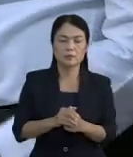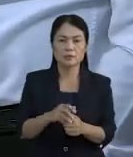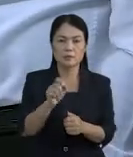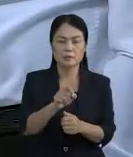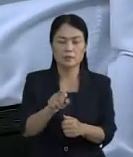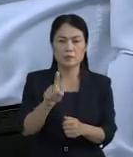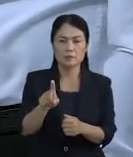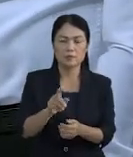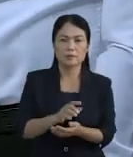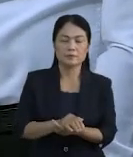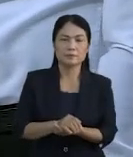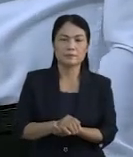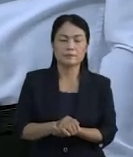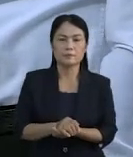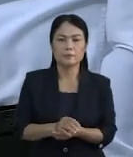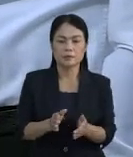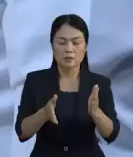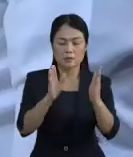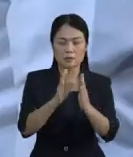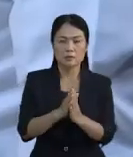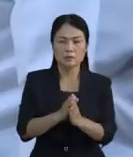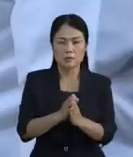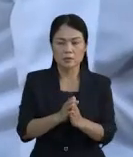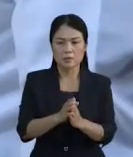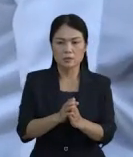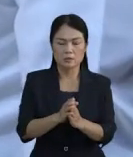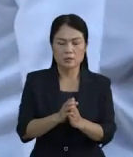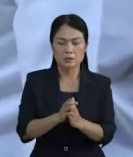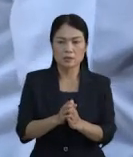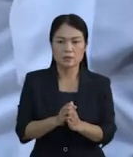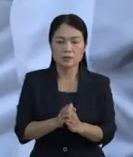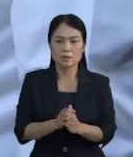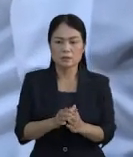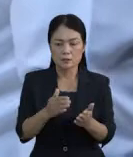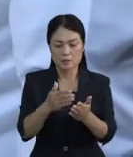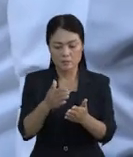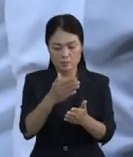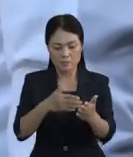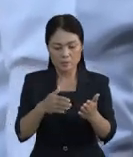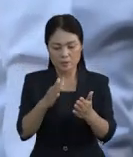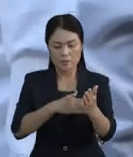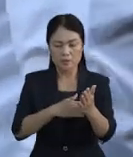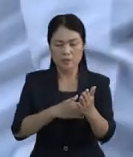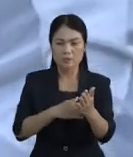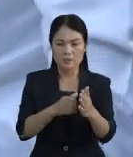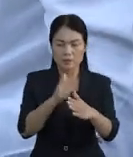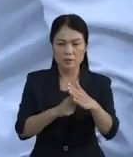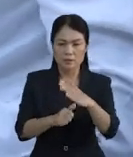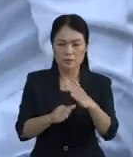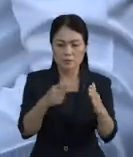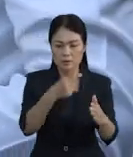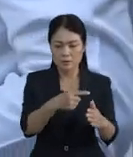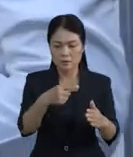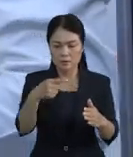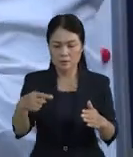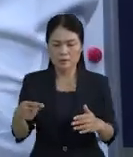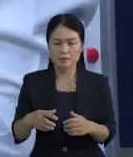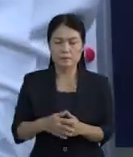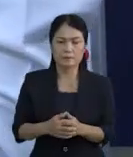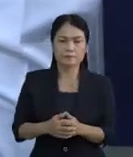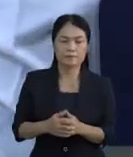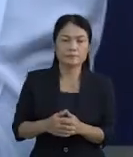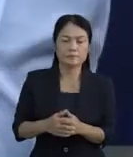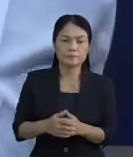tí muối cho bọn cốt chùm nuốn hàng cáo trấm tống liền và bọn cốt chùm nuốn cáo trấm tống